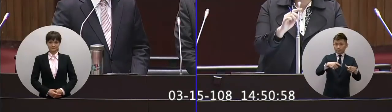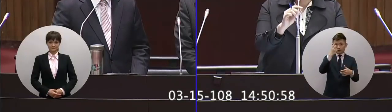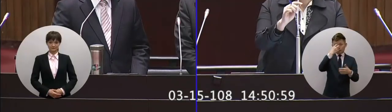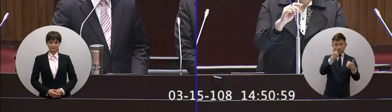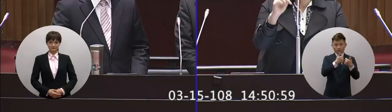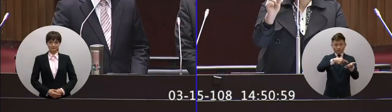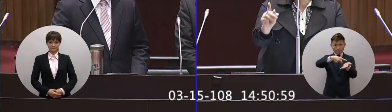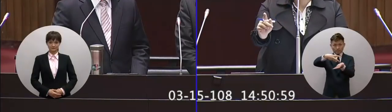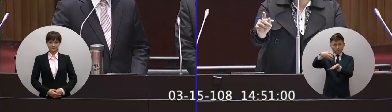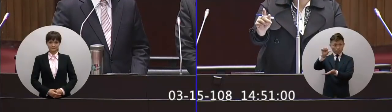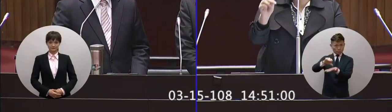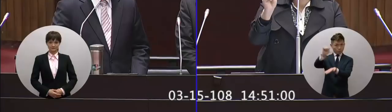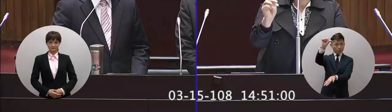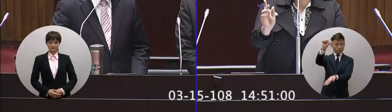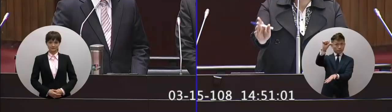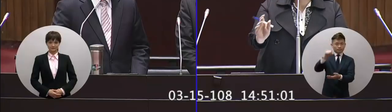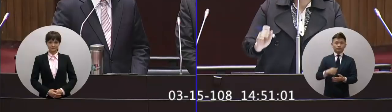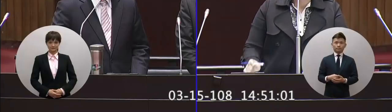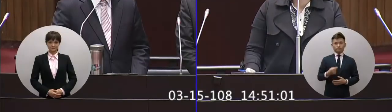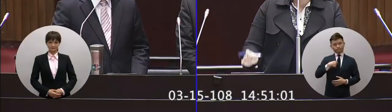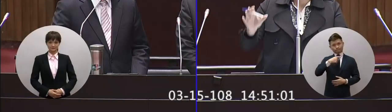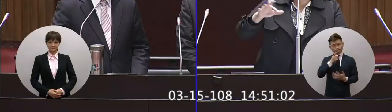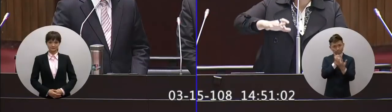可是呢，在那个时候我们